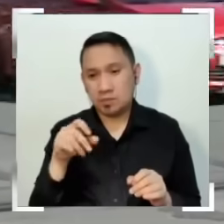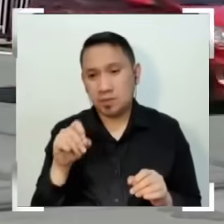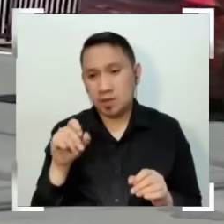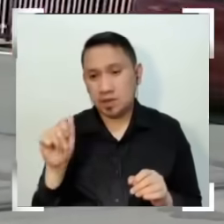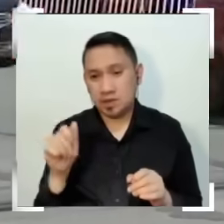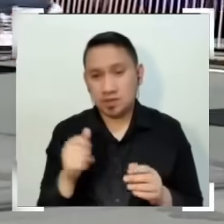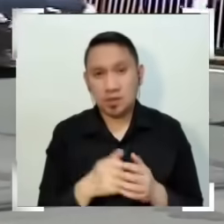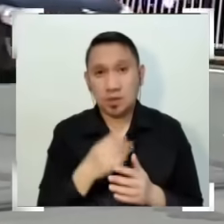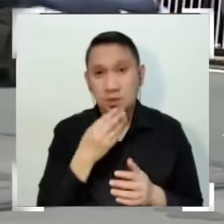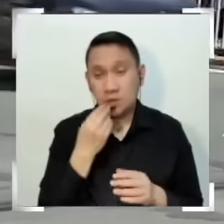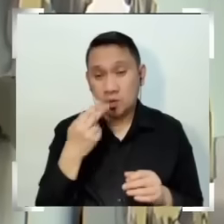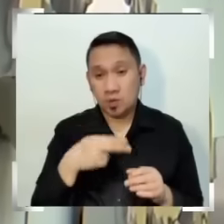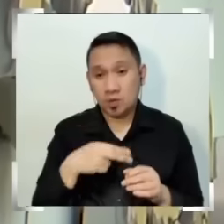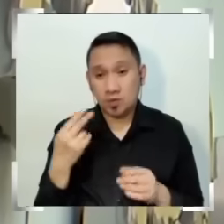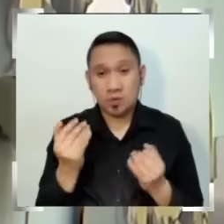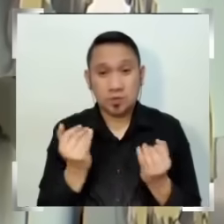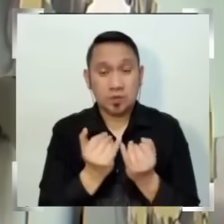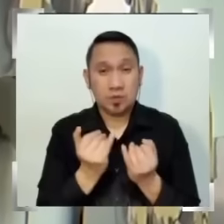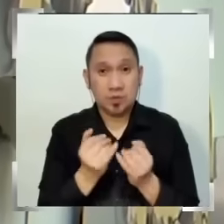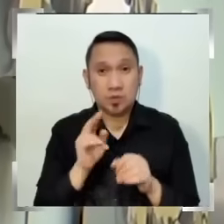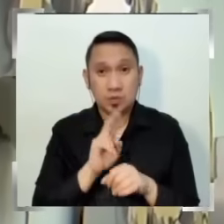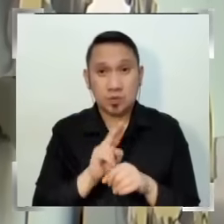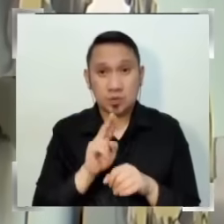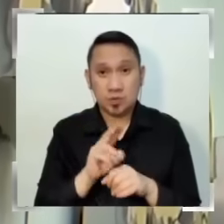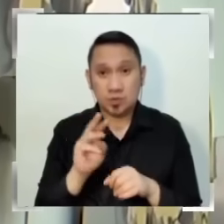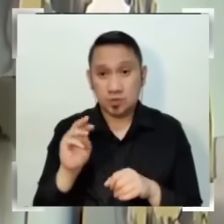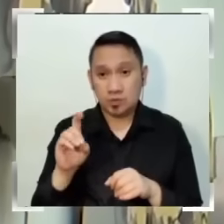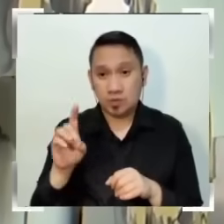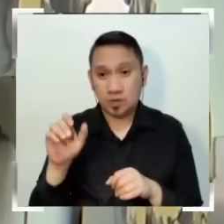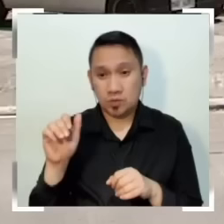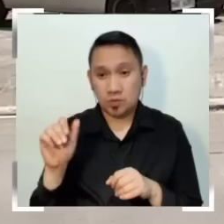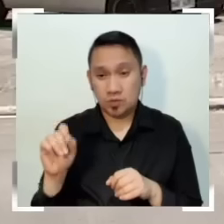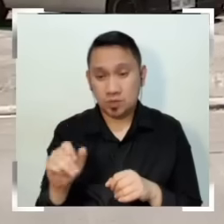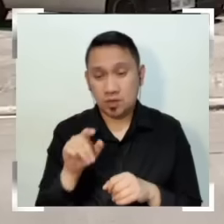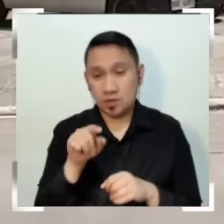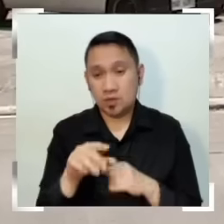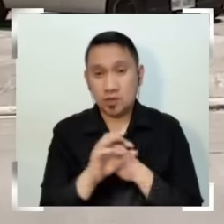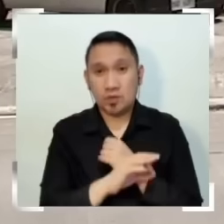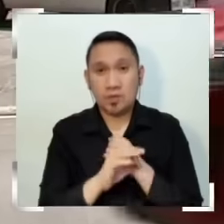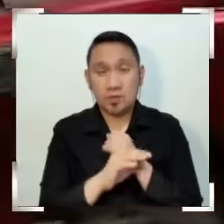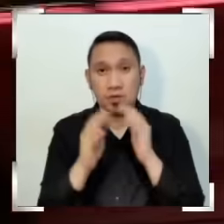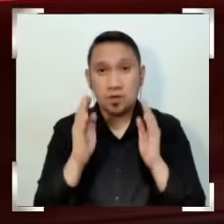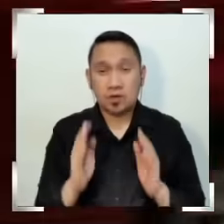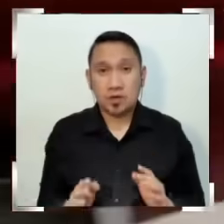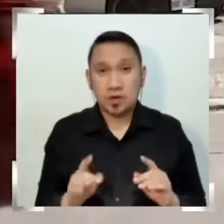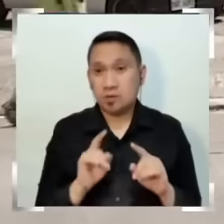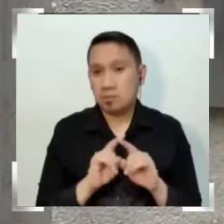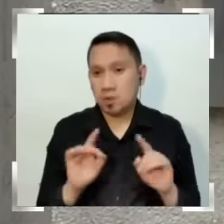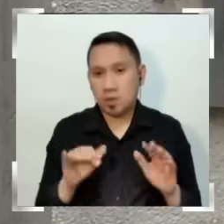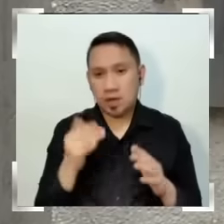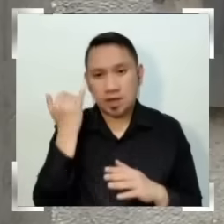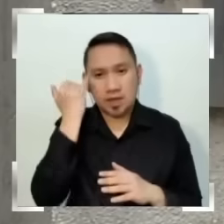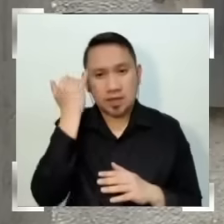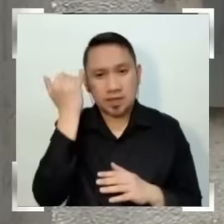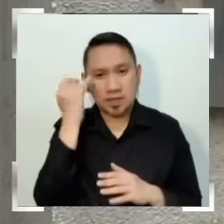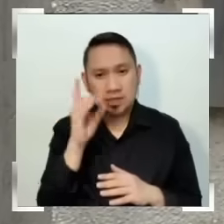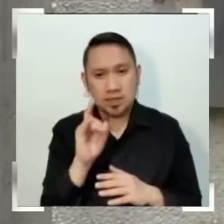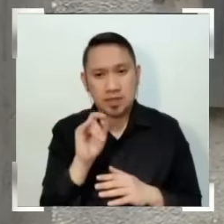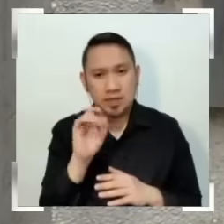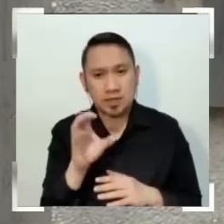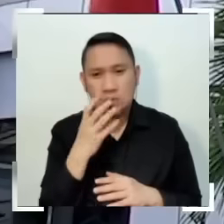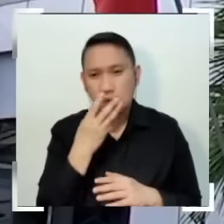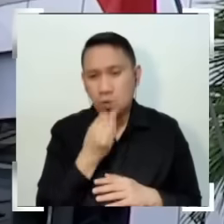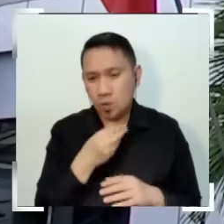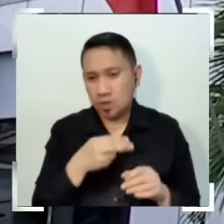sa PhilHealth gamit ang Medusa ransomware ang pinaniniwalaang dayuhan. Pero wala pang ideya ang DICT sa grupong nang hack sa